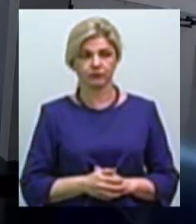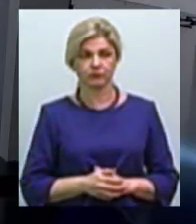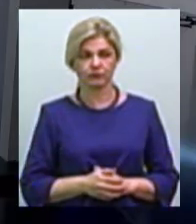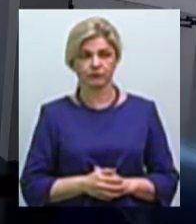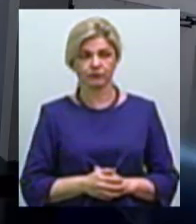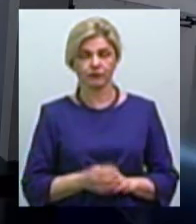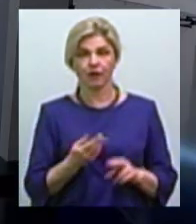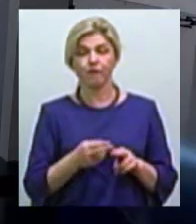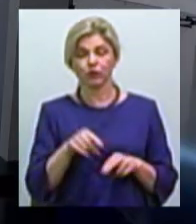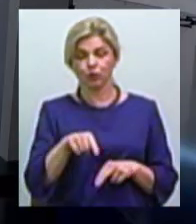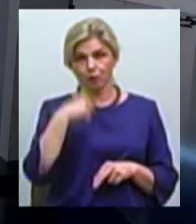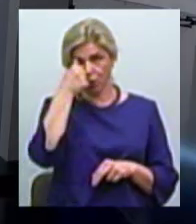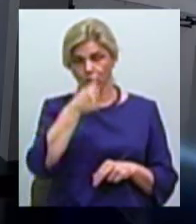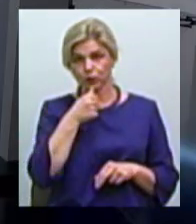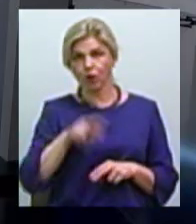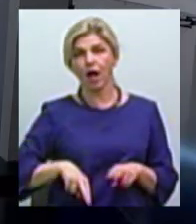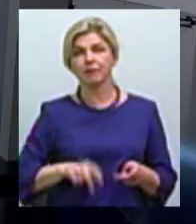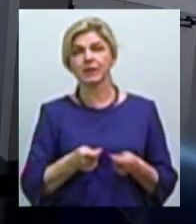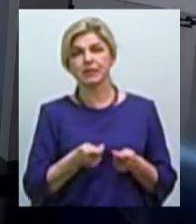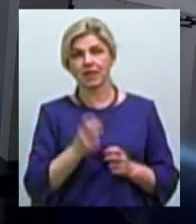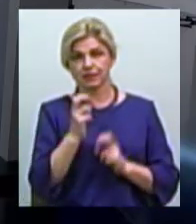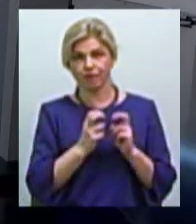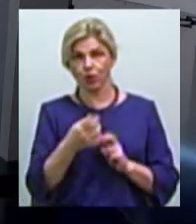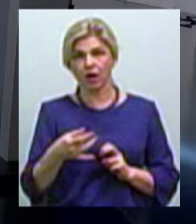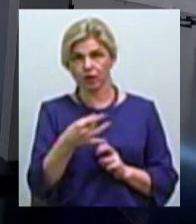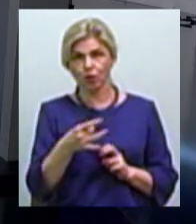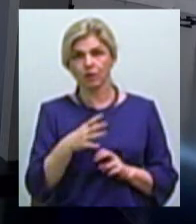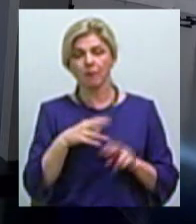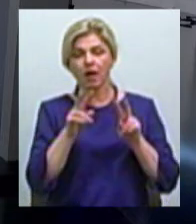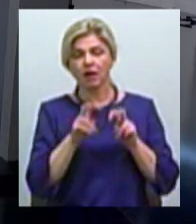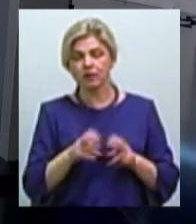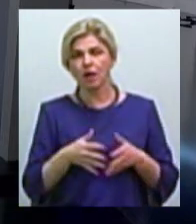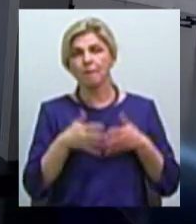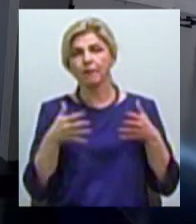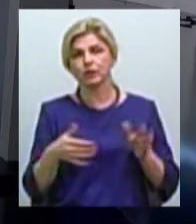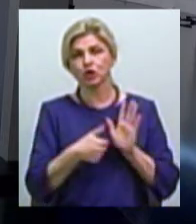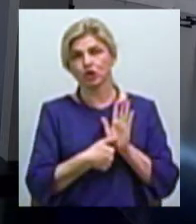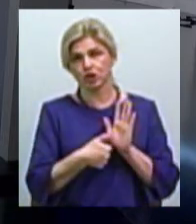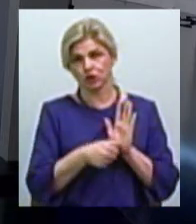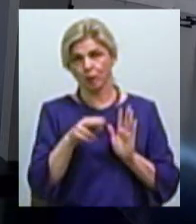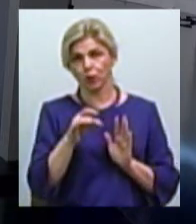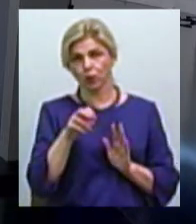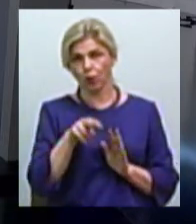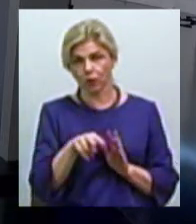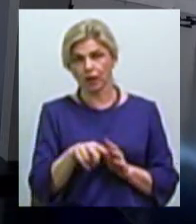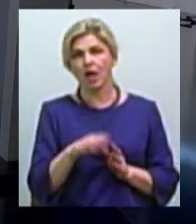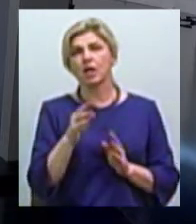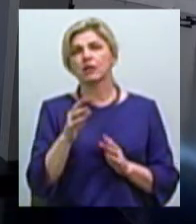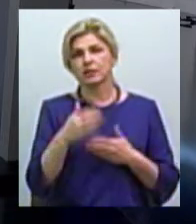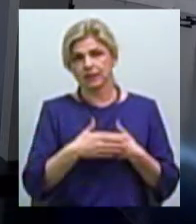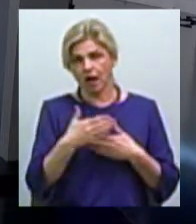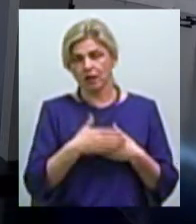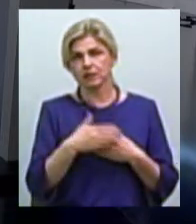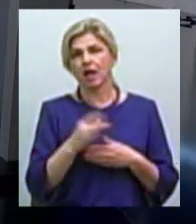В цьому році адміністрації Заводського району комісії розглянуто більше 600 протоколів, накладено стягнення